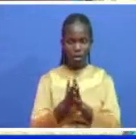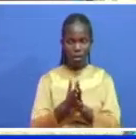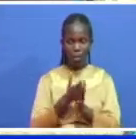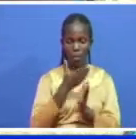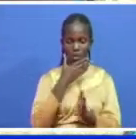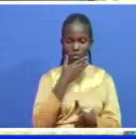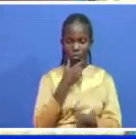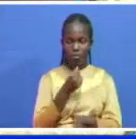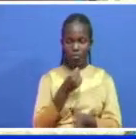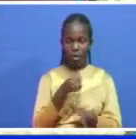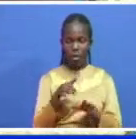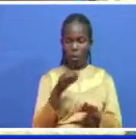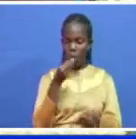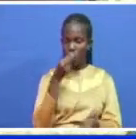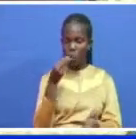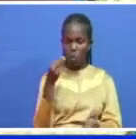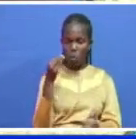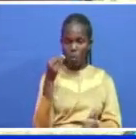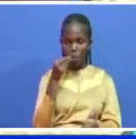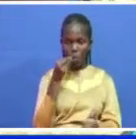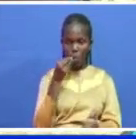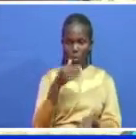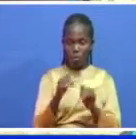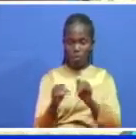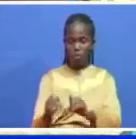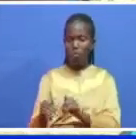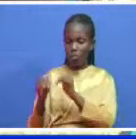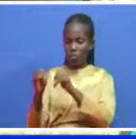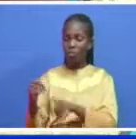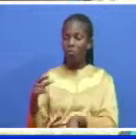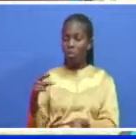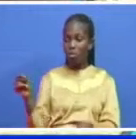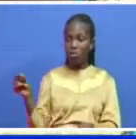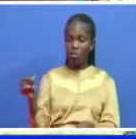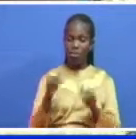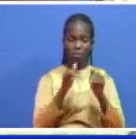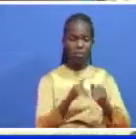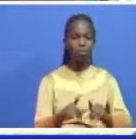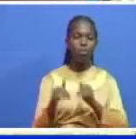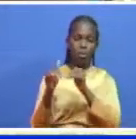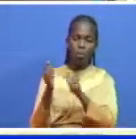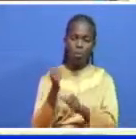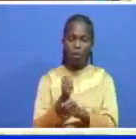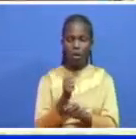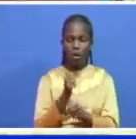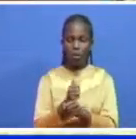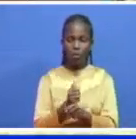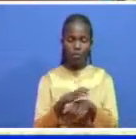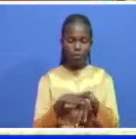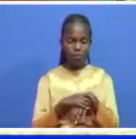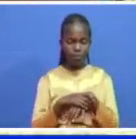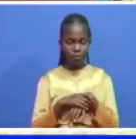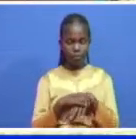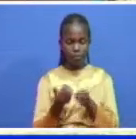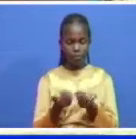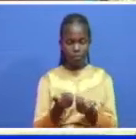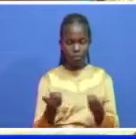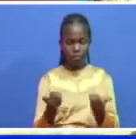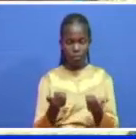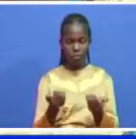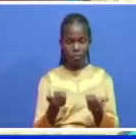ume ila si emu sii siana ito wa mundani sii emeleu inengwe mawea kuweza kuweza siana